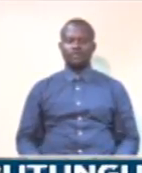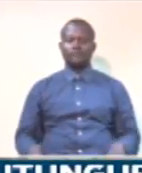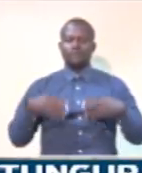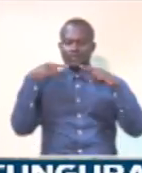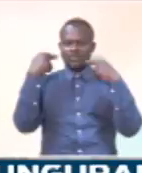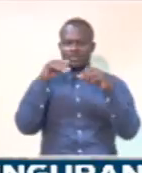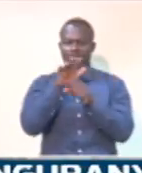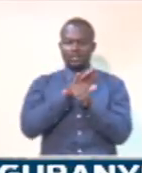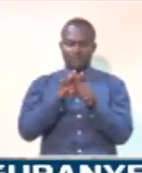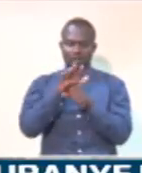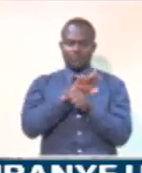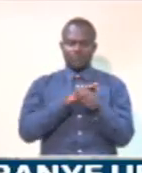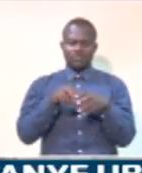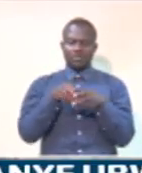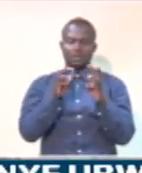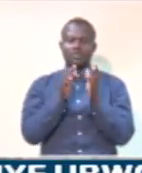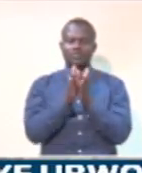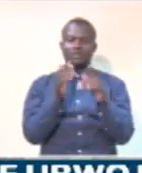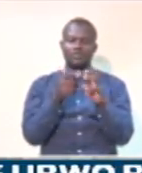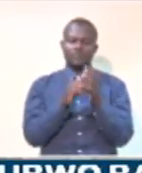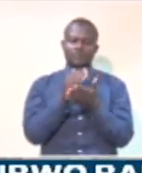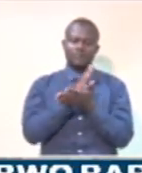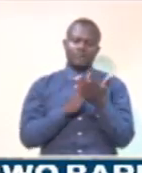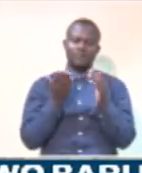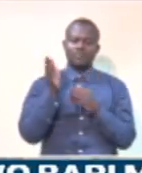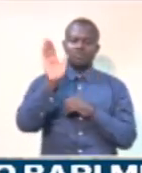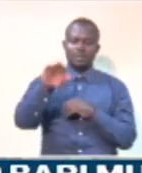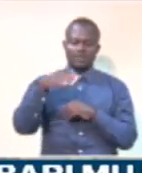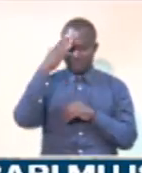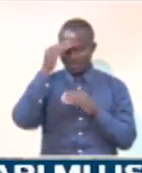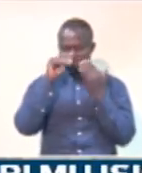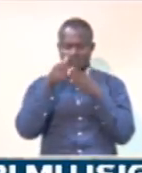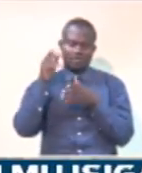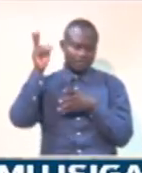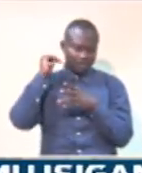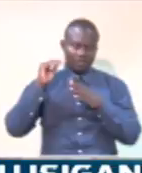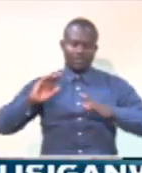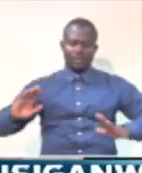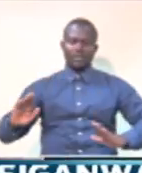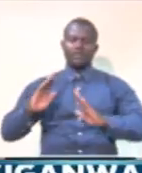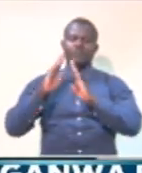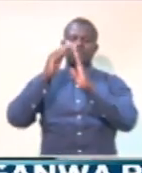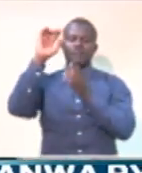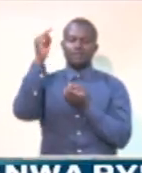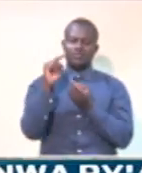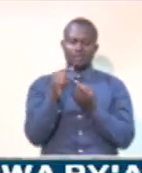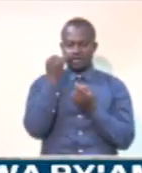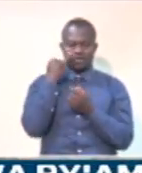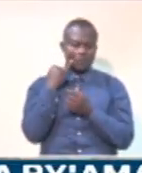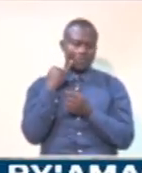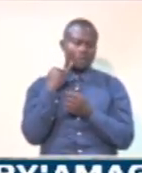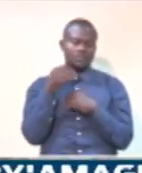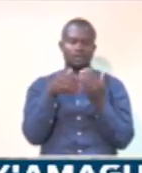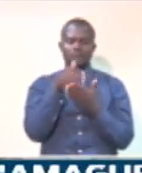yarayuzuye mu buryo muri rusange, ariko bamwe basubiyeyo kubera ko bumvise ngo ikirunga cyagabanyije ubukana hari